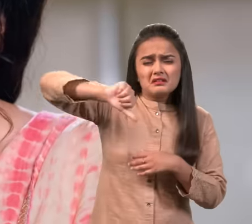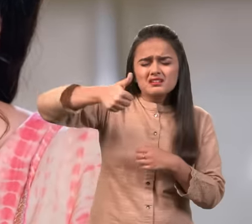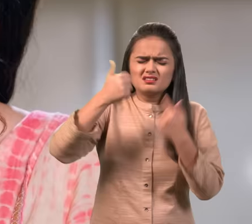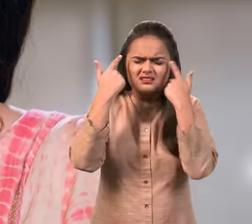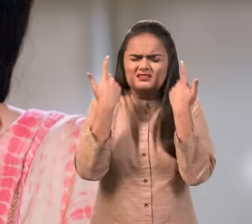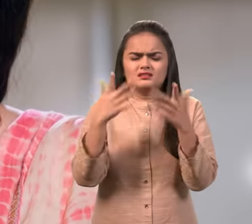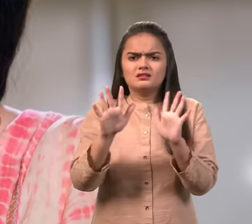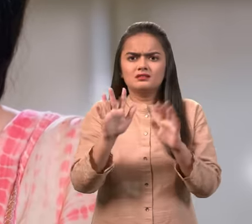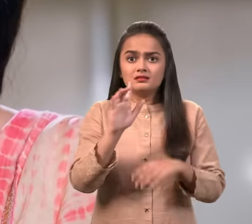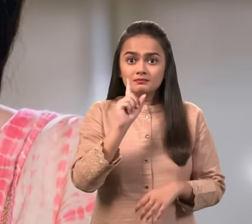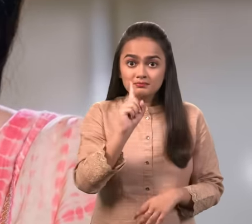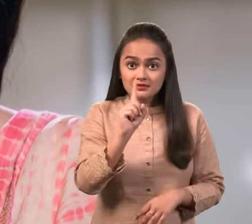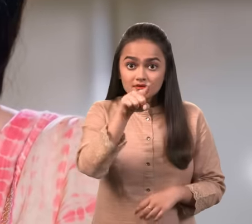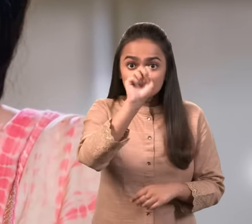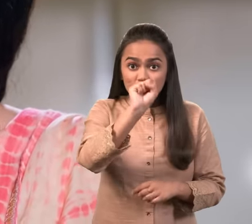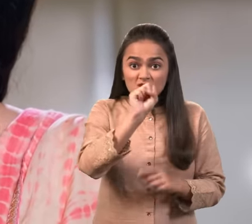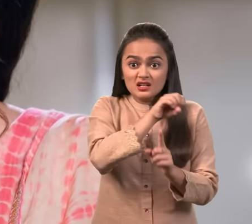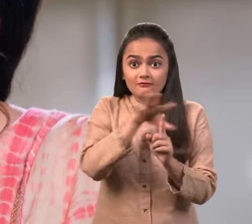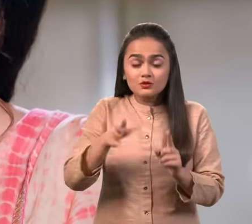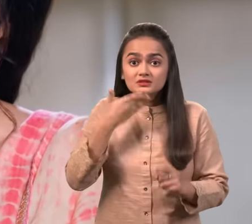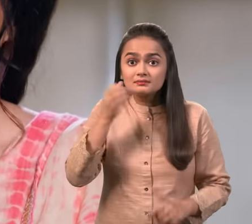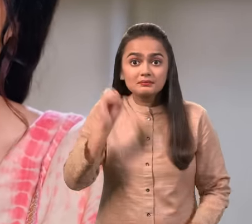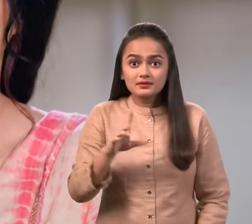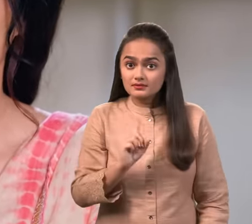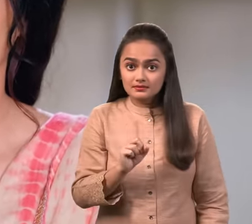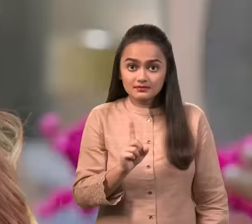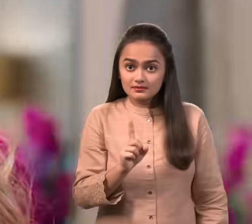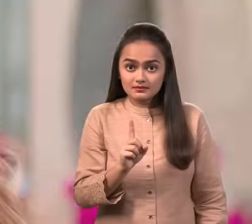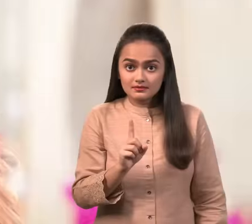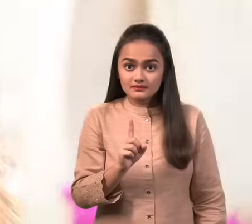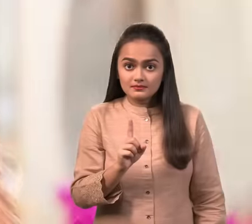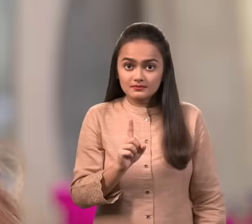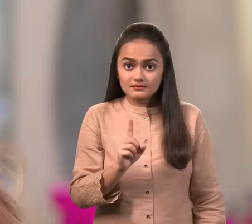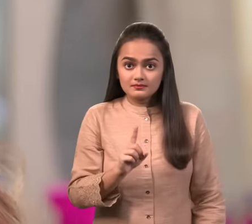हो लेकिन उसका असर हीर पर नहीं पड़ना चाहिए।